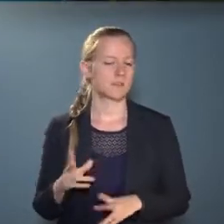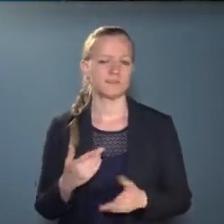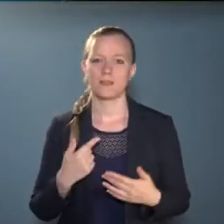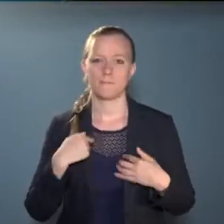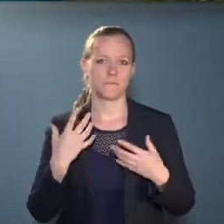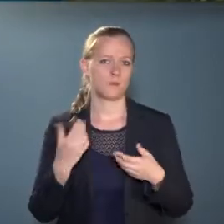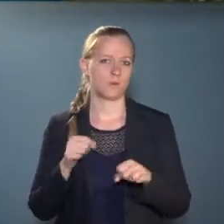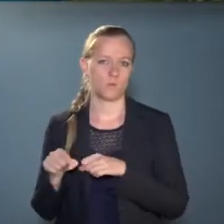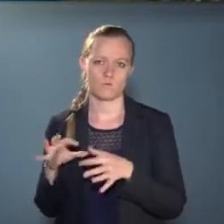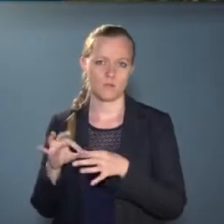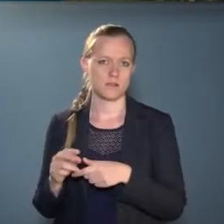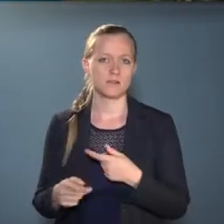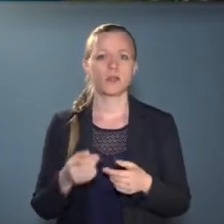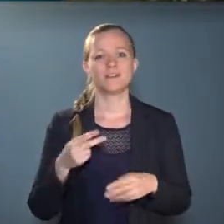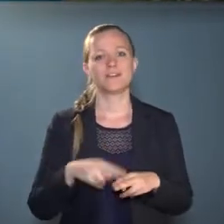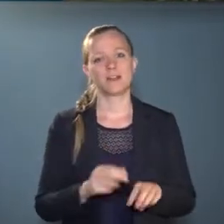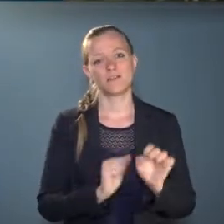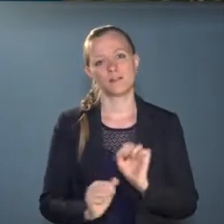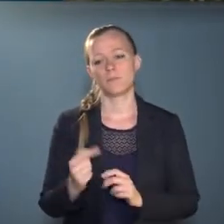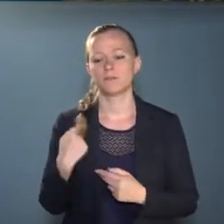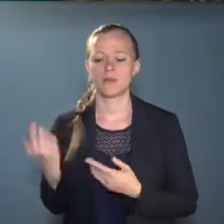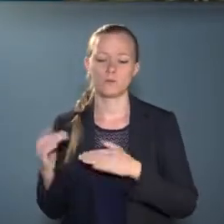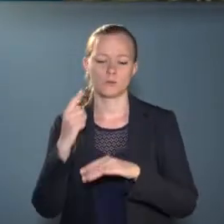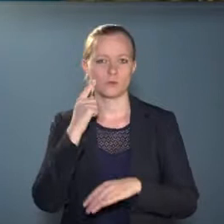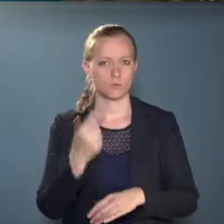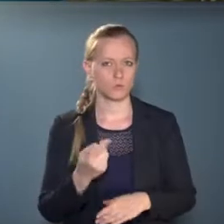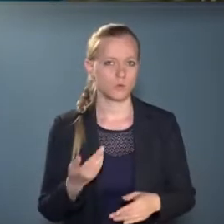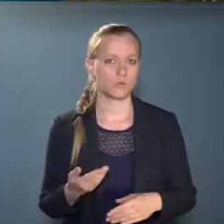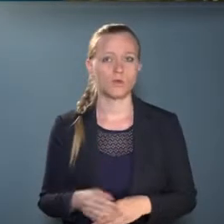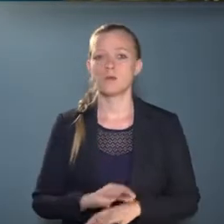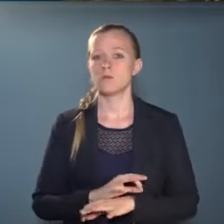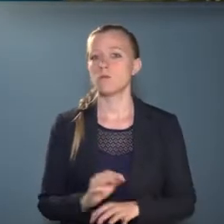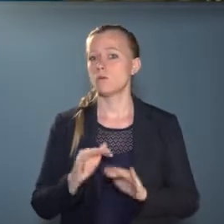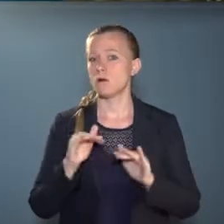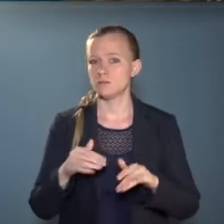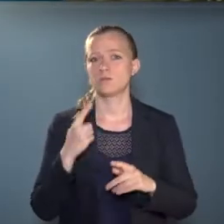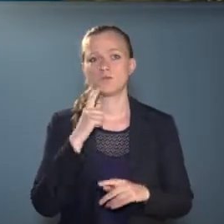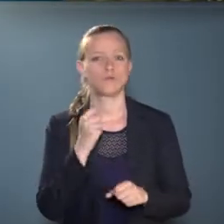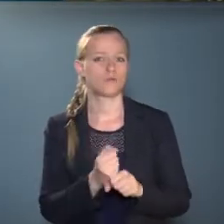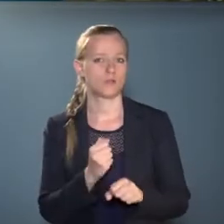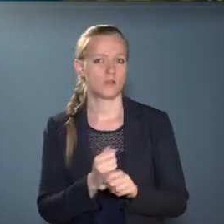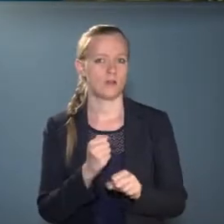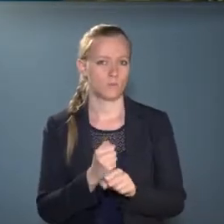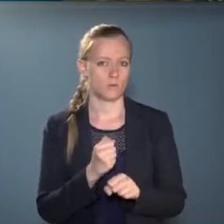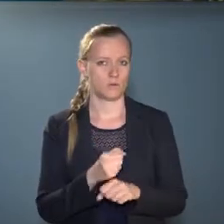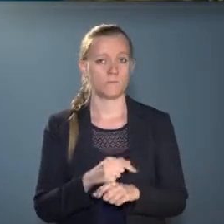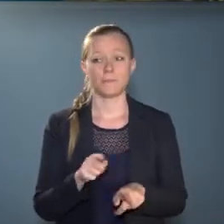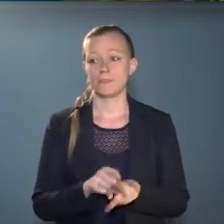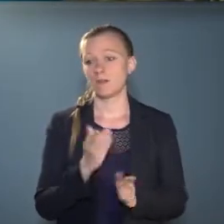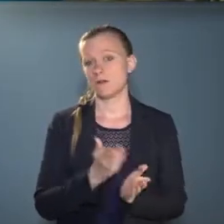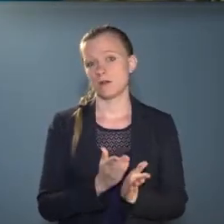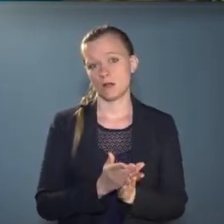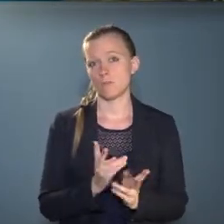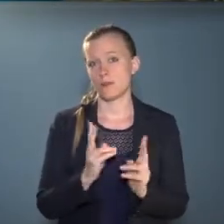rendvédelmi szervek kezében. Mi őket támogatni tudjuk abban, hogy a munkájukat jól, hatékonyan tudják végezni. És az ilyen alkalmak